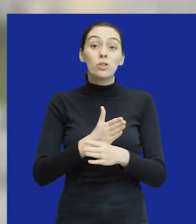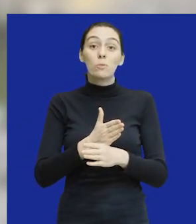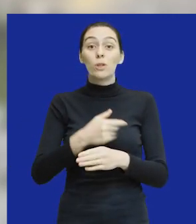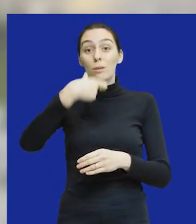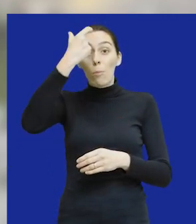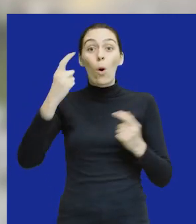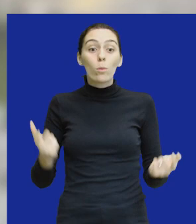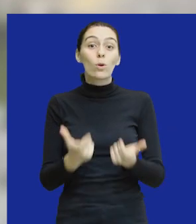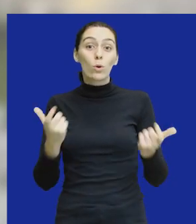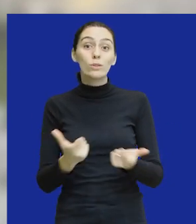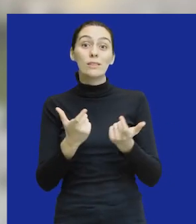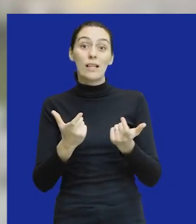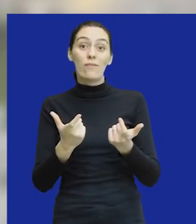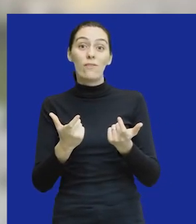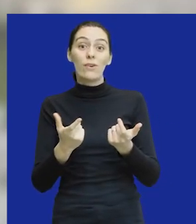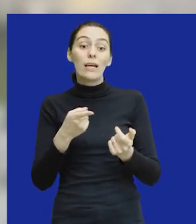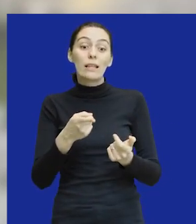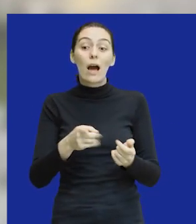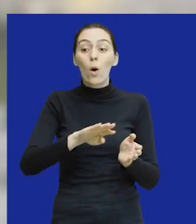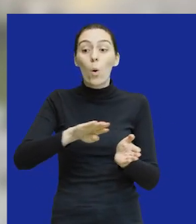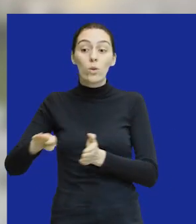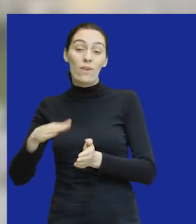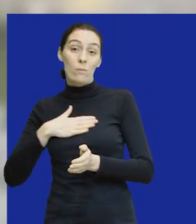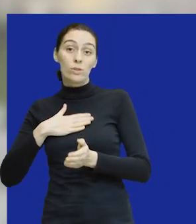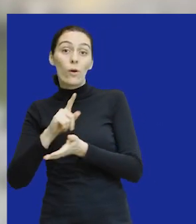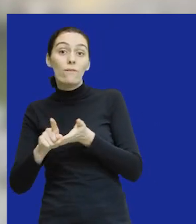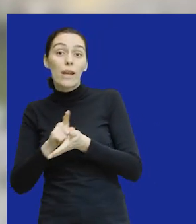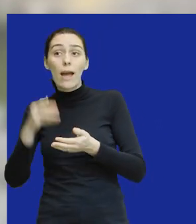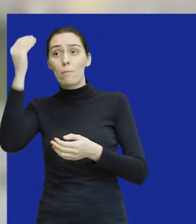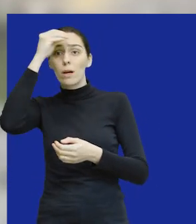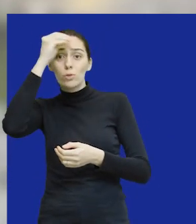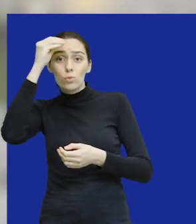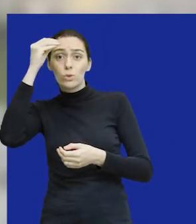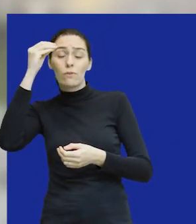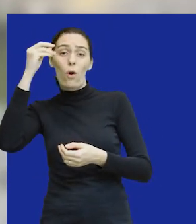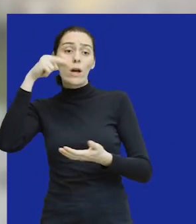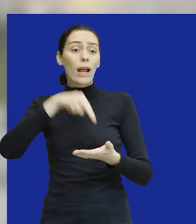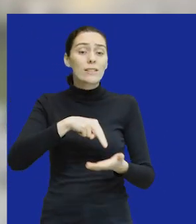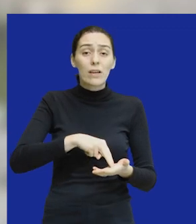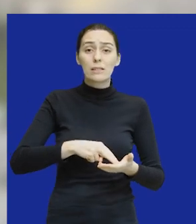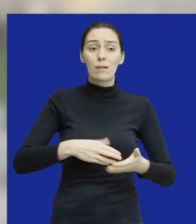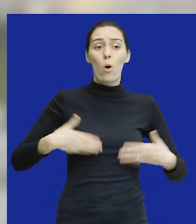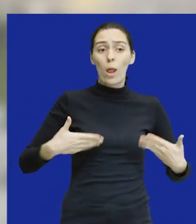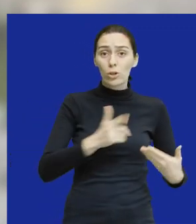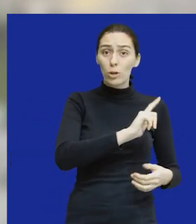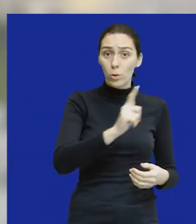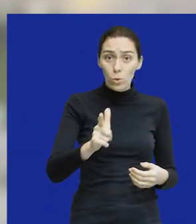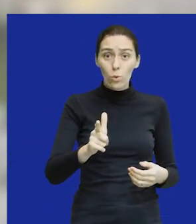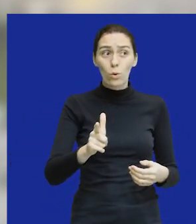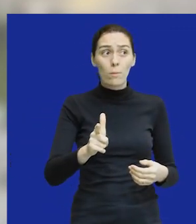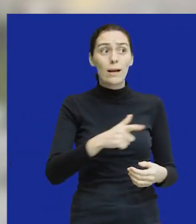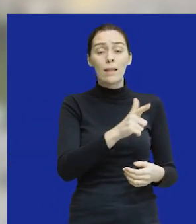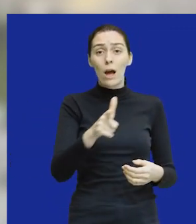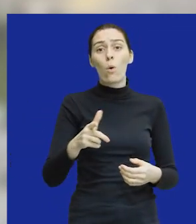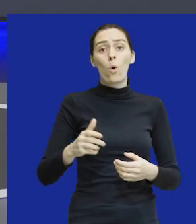proslavi dragi Bog, jer na taj način izdvajamo dio svog slobodnog vremena i iskustva, uveseljavamo i olakšavamo drugima